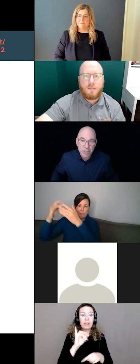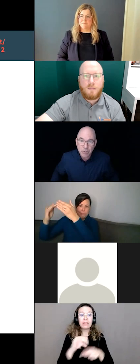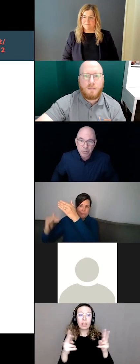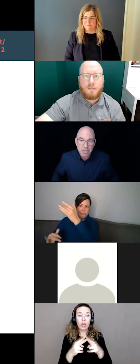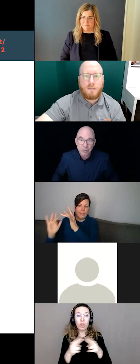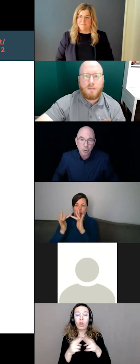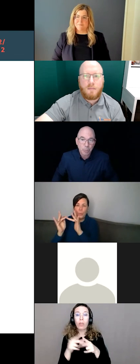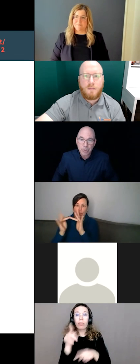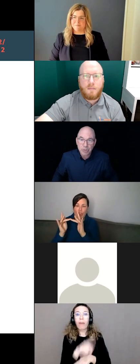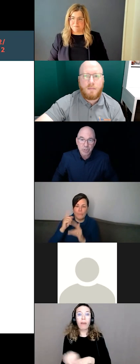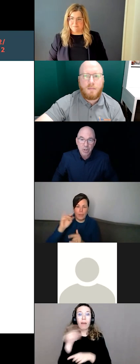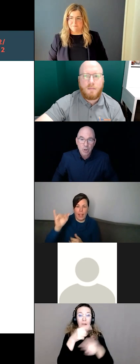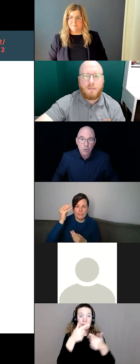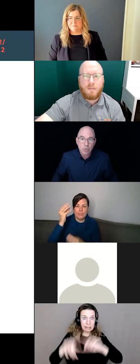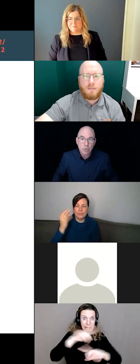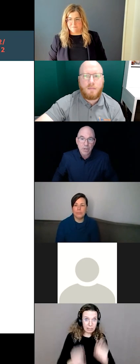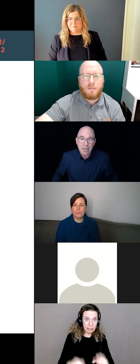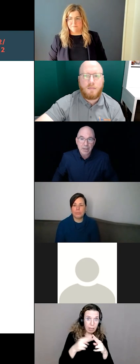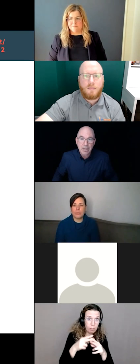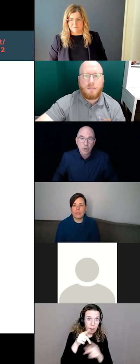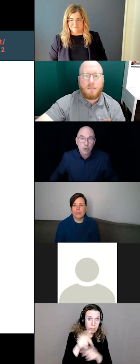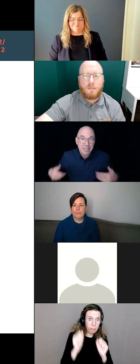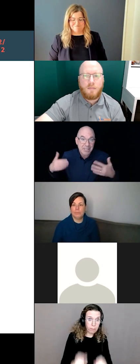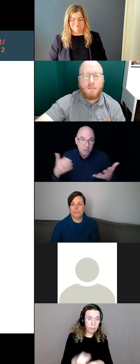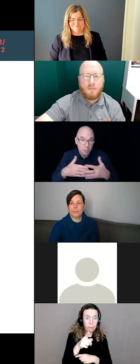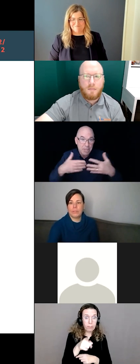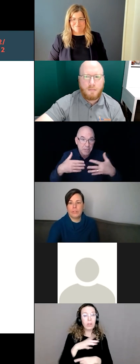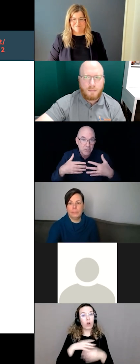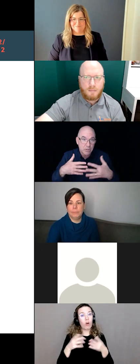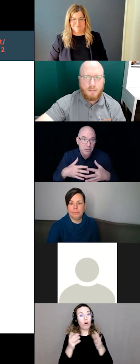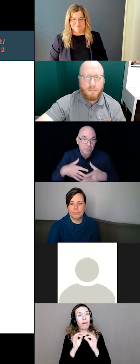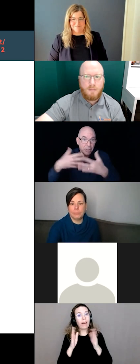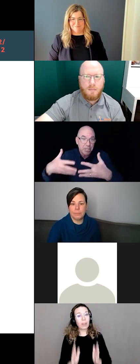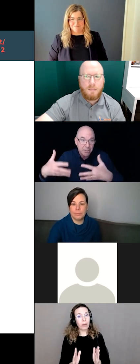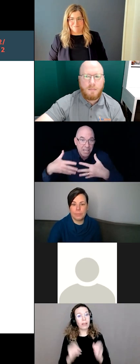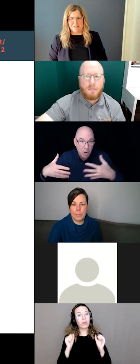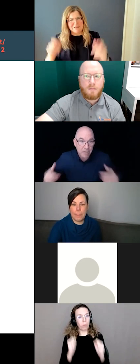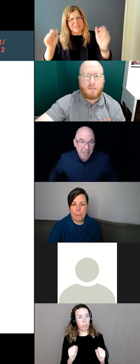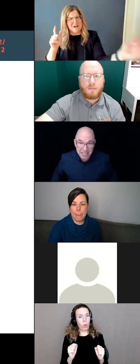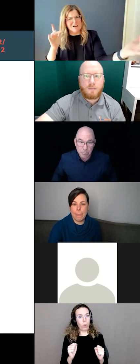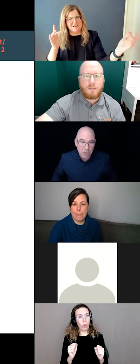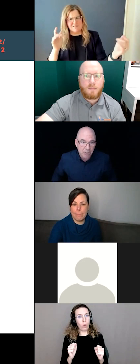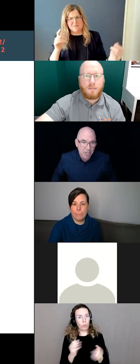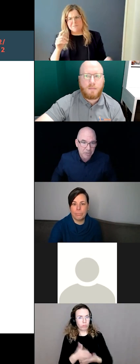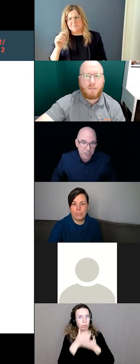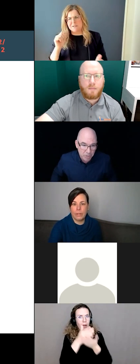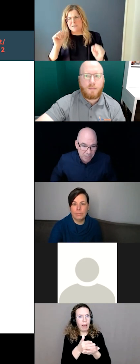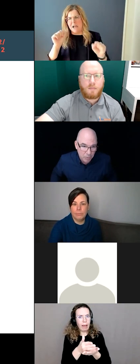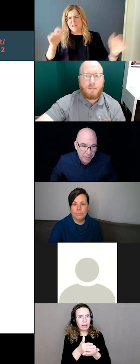signes, il y a des interprètes qui peuvent vous aider à fonctionner